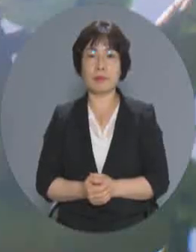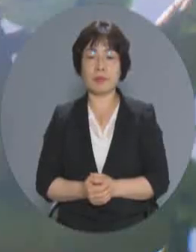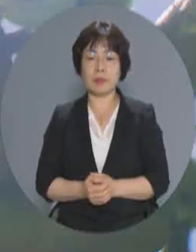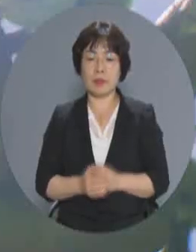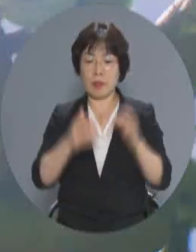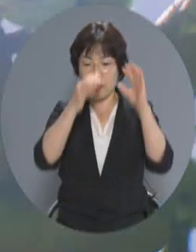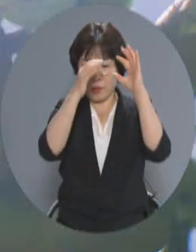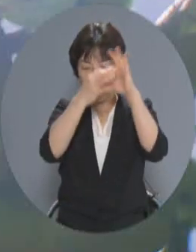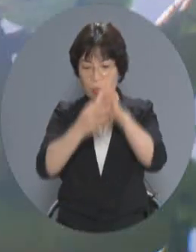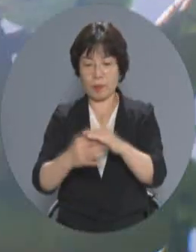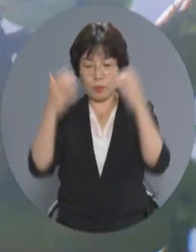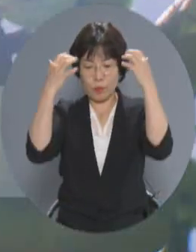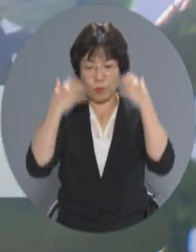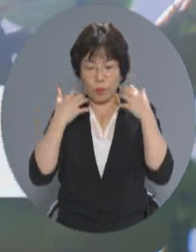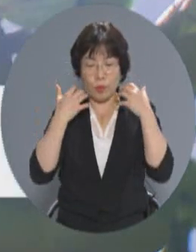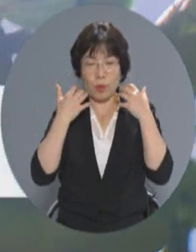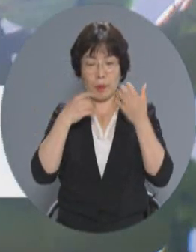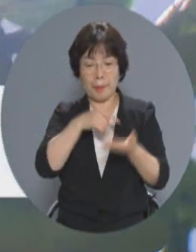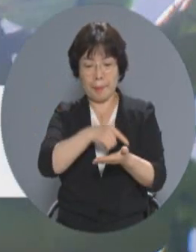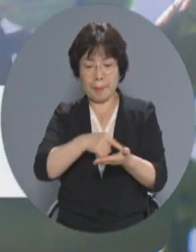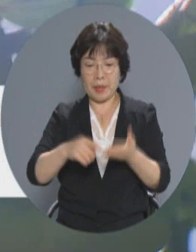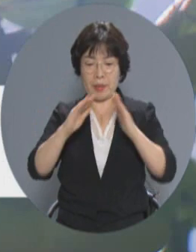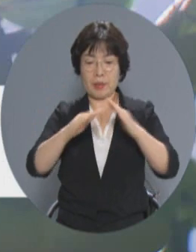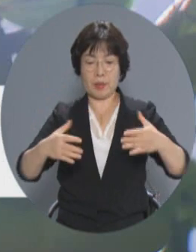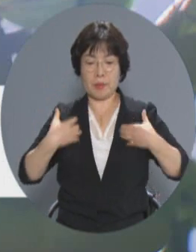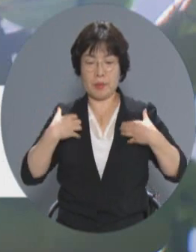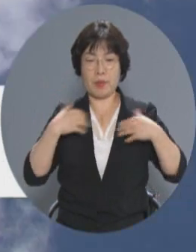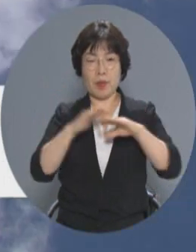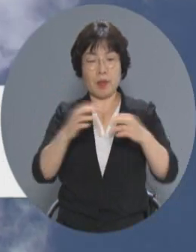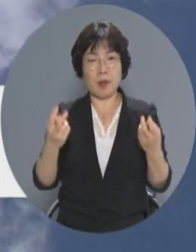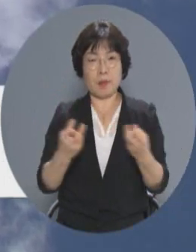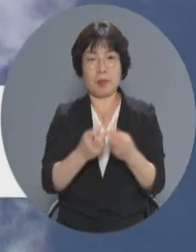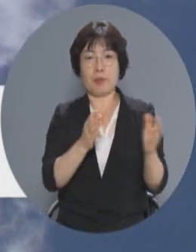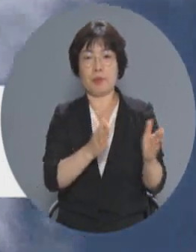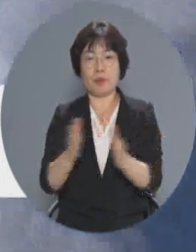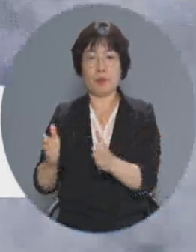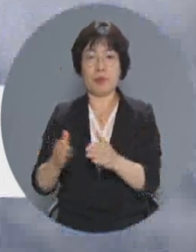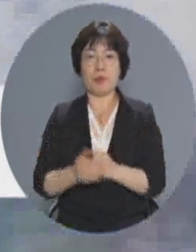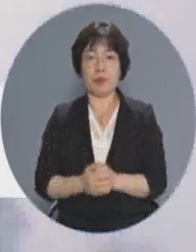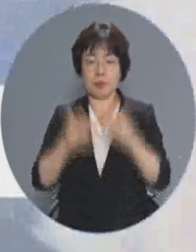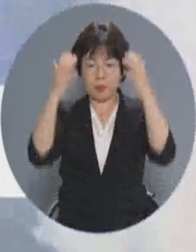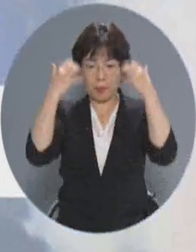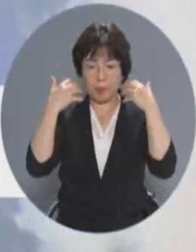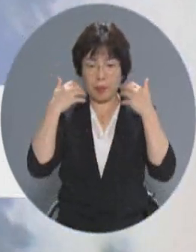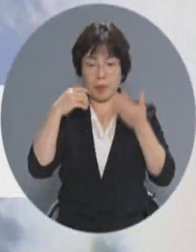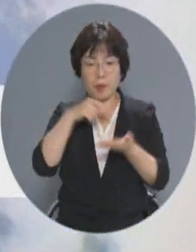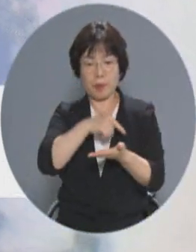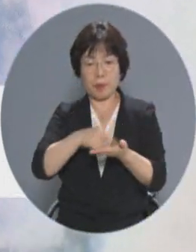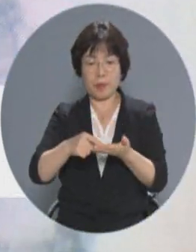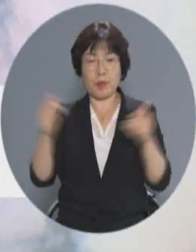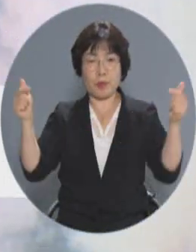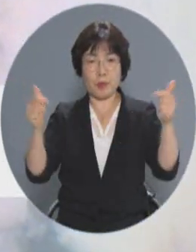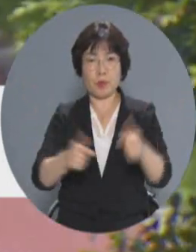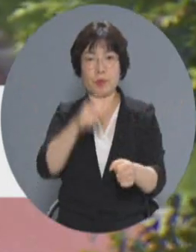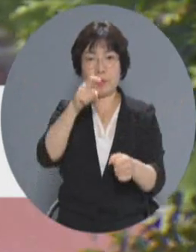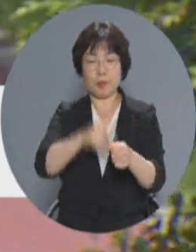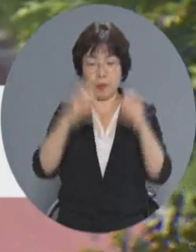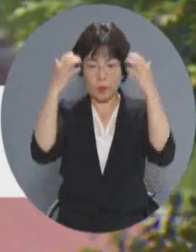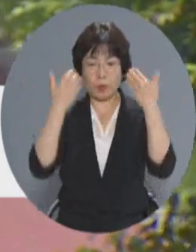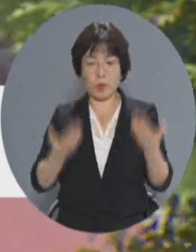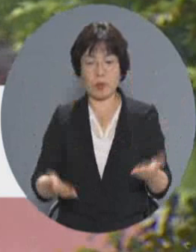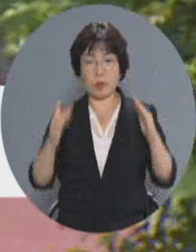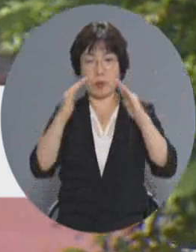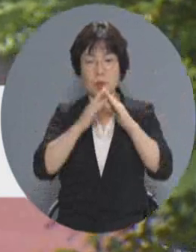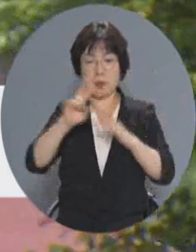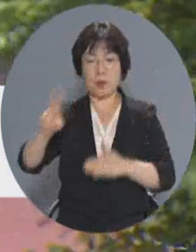연일 계속되는 폭염 피해에 전남도가 대책 마련에 나섰습니다. 전라남도는 폭염 피해 최소화를 위해 무더위 쉼터